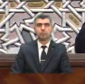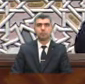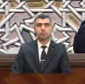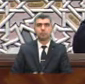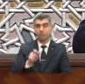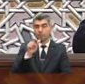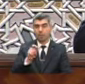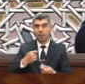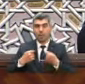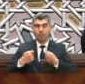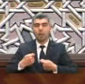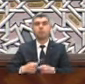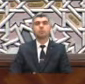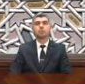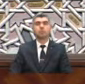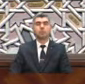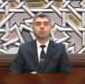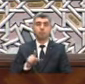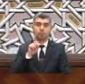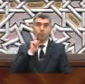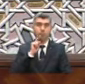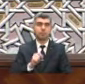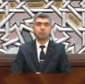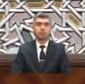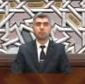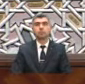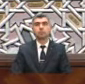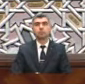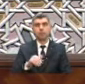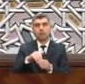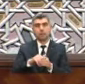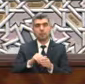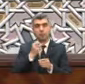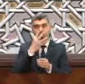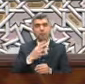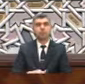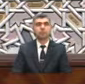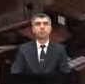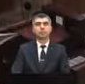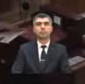الكلمة الآن للسيدة النائبة السعدية بن السهلي باسم الفريق الاشتراكي.